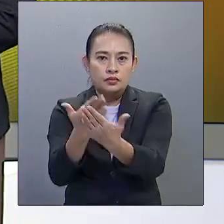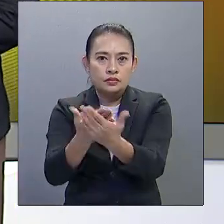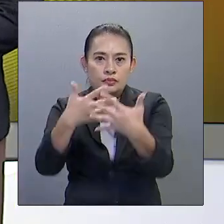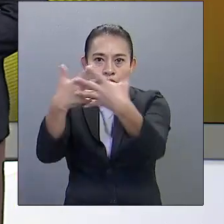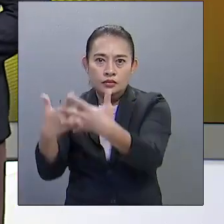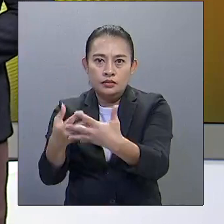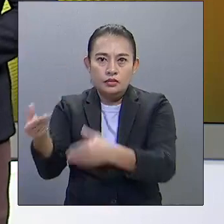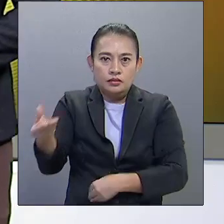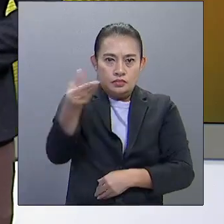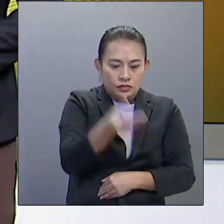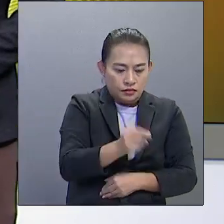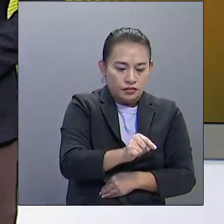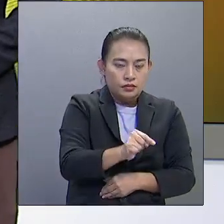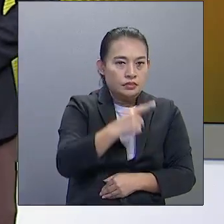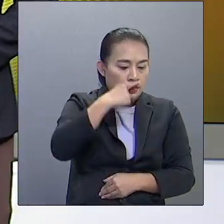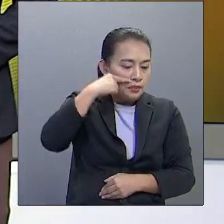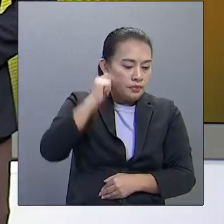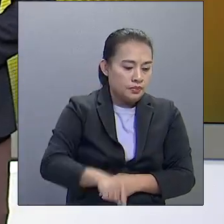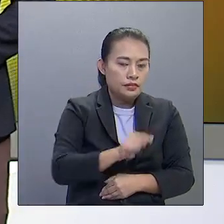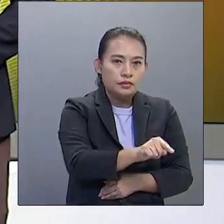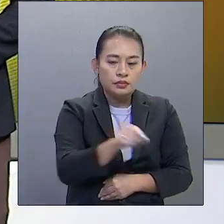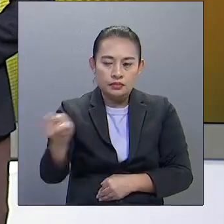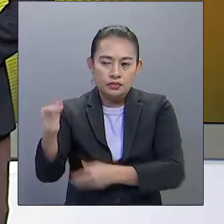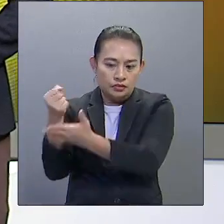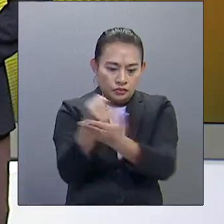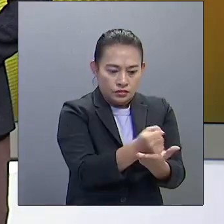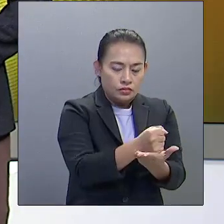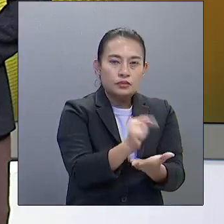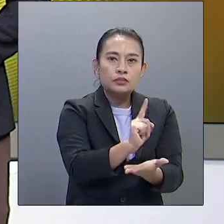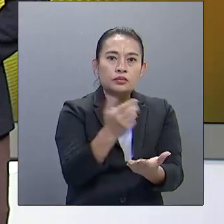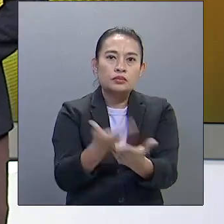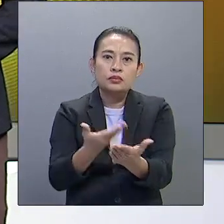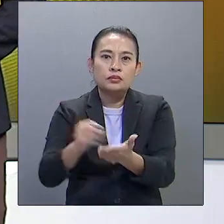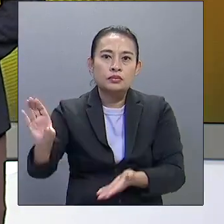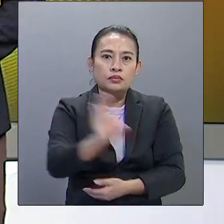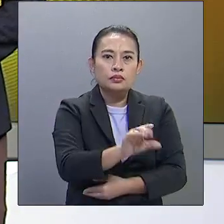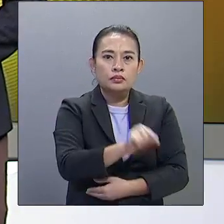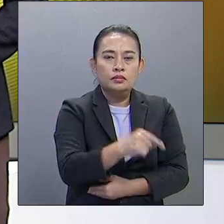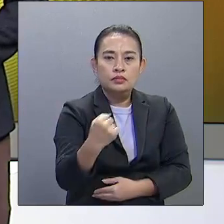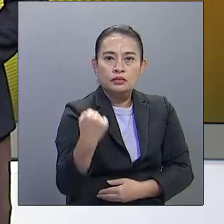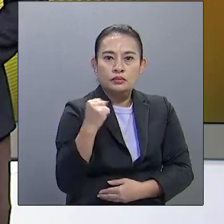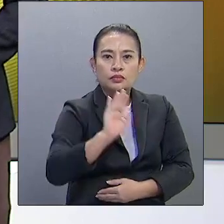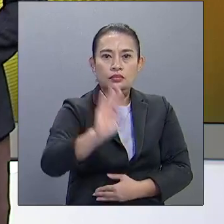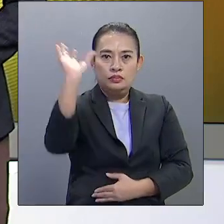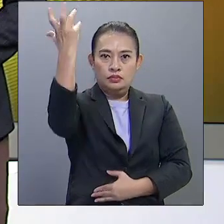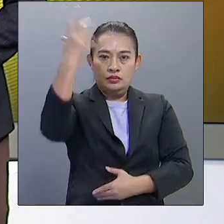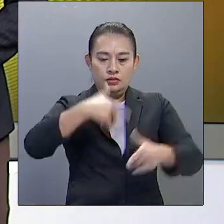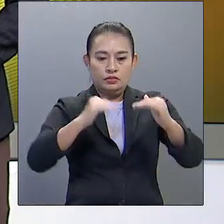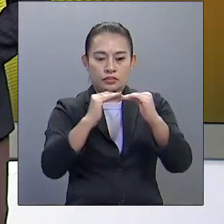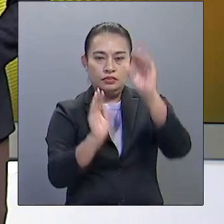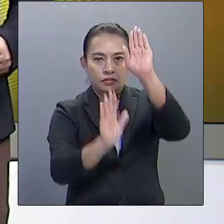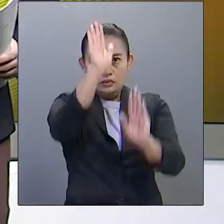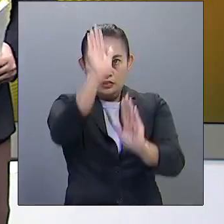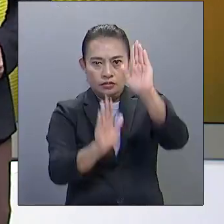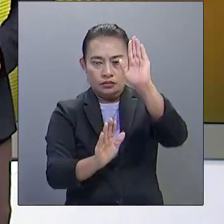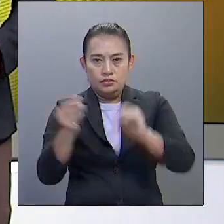ให้ยูเครนนะคะไม่ใช่เพื่อการกุศลแต่เป็นการลงทุนเพื่อความมั่นคงของโลกและประชาธิปไตย